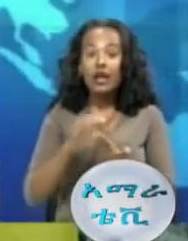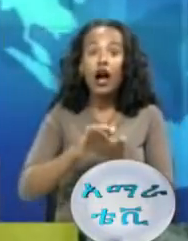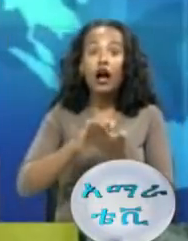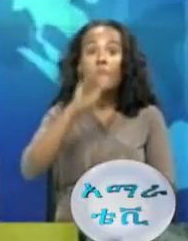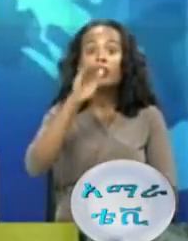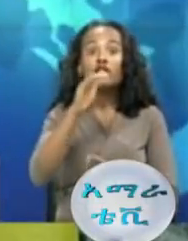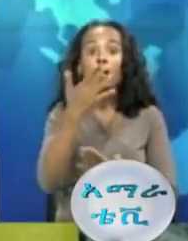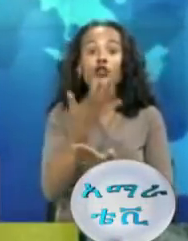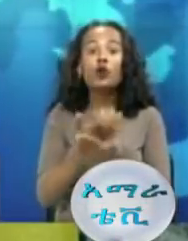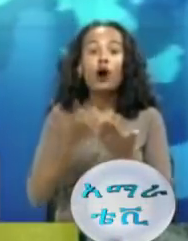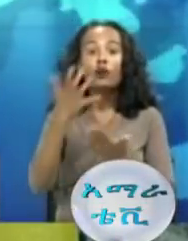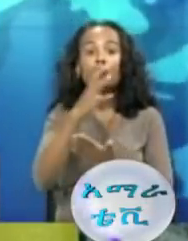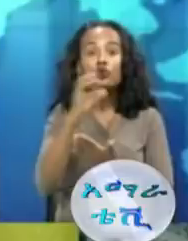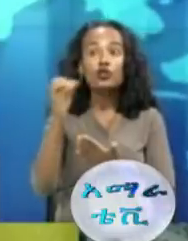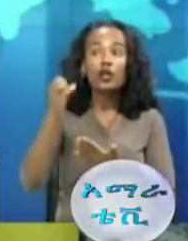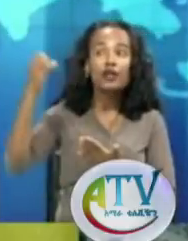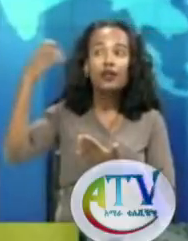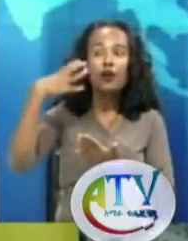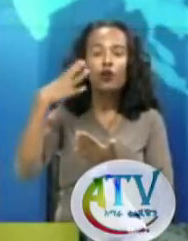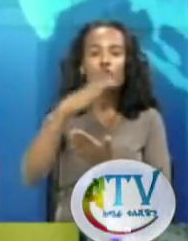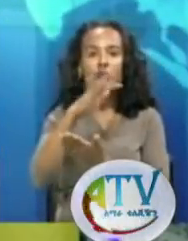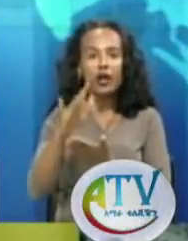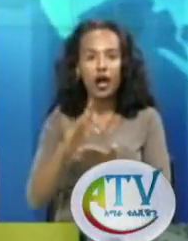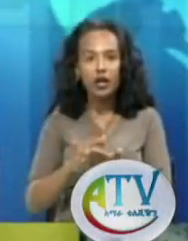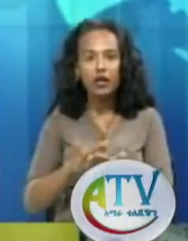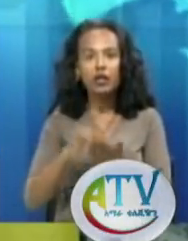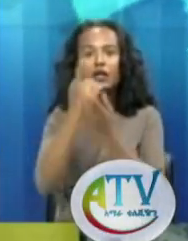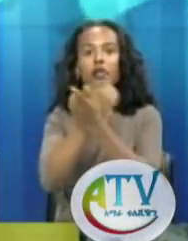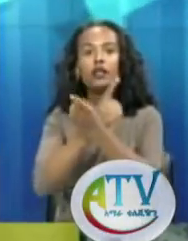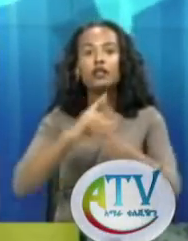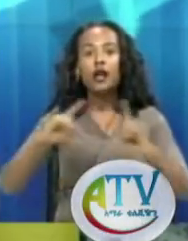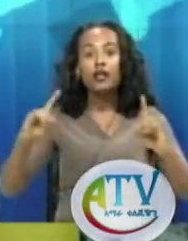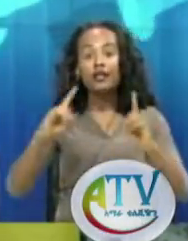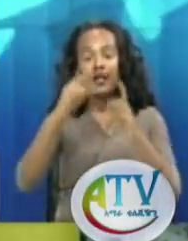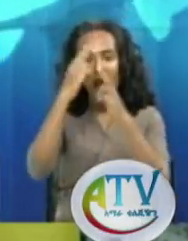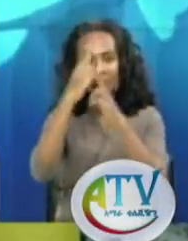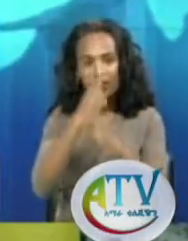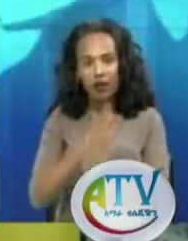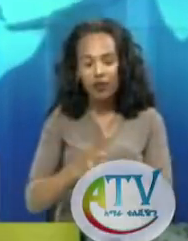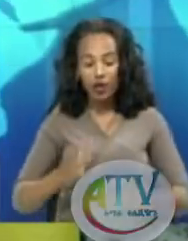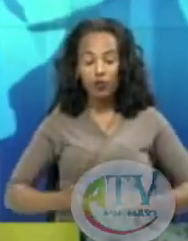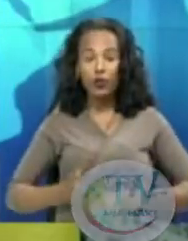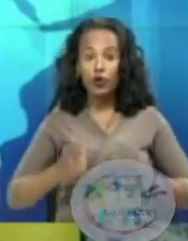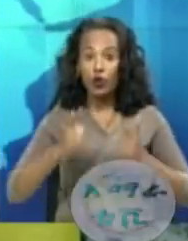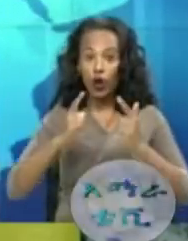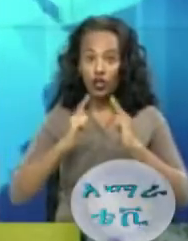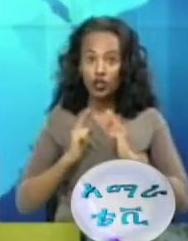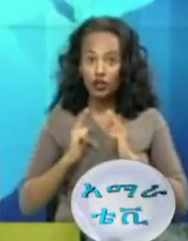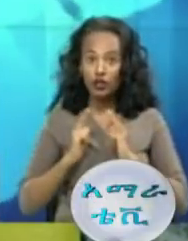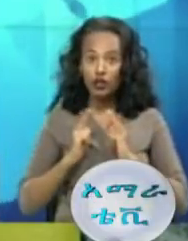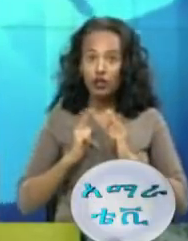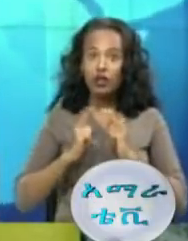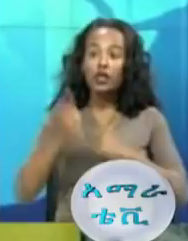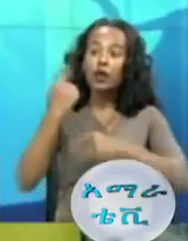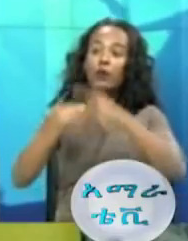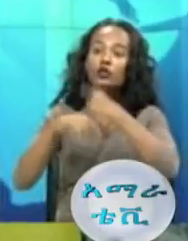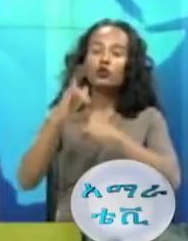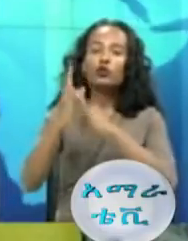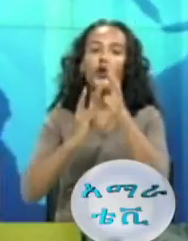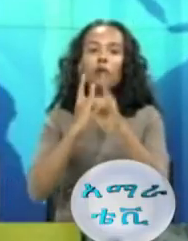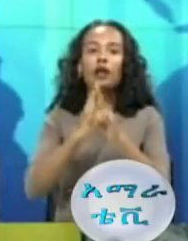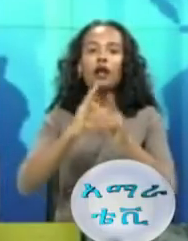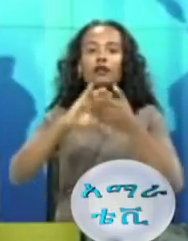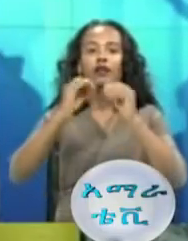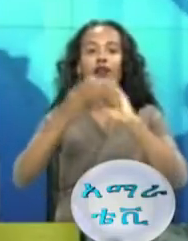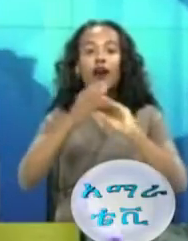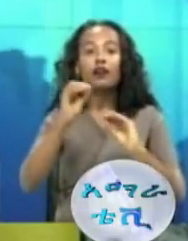ካከማቸናቸው ሀብቶችና ጸጋዎች መካከል ነጻነትን አስከብረን መኖራችን፣ የረዥም ዘመናት የታሪክና